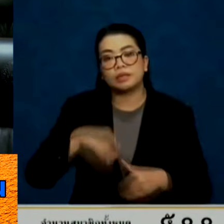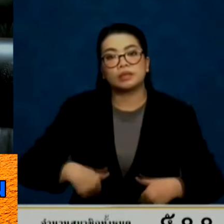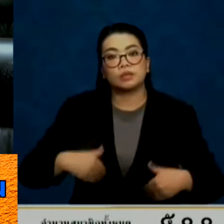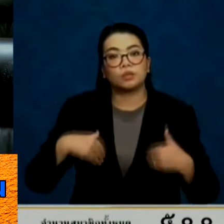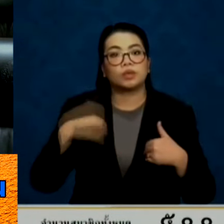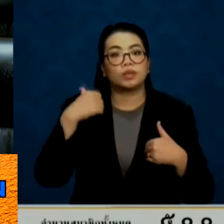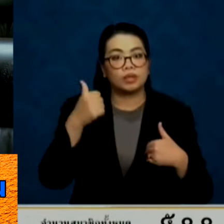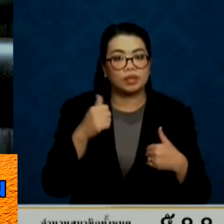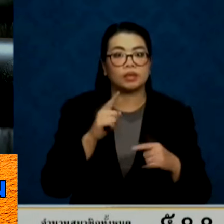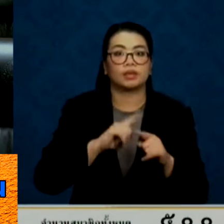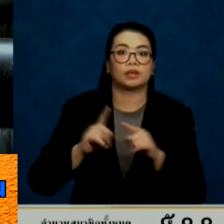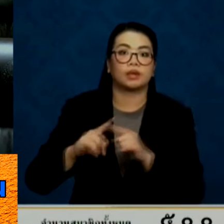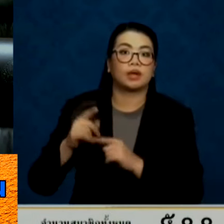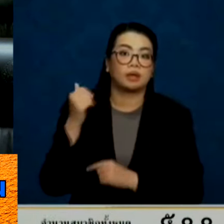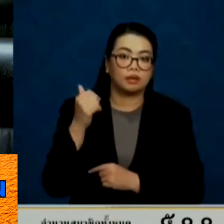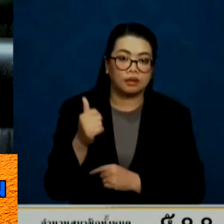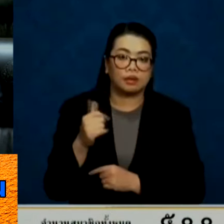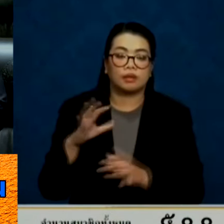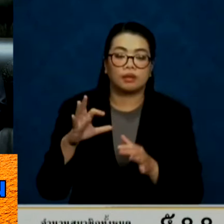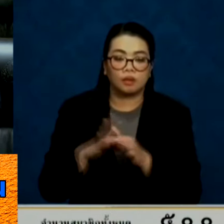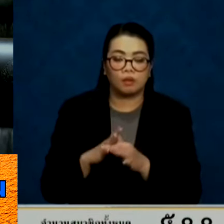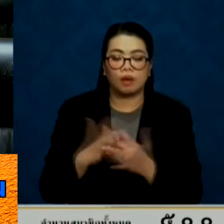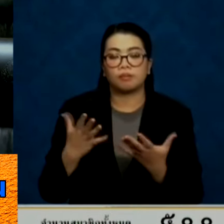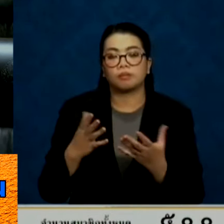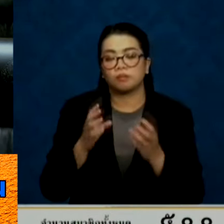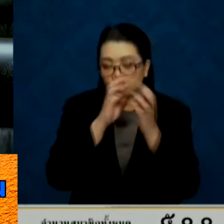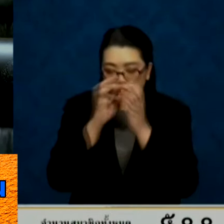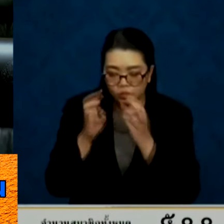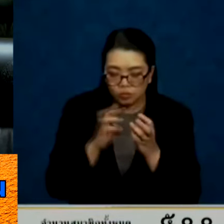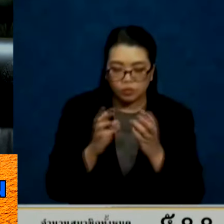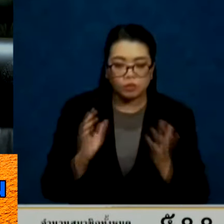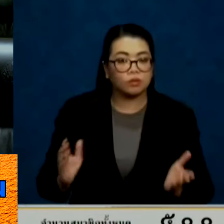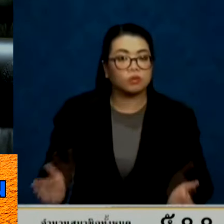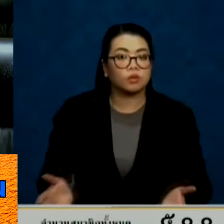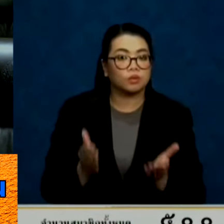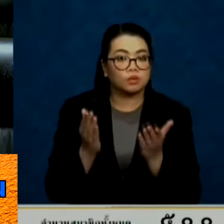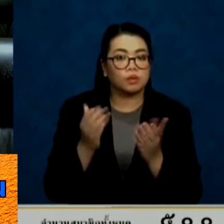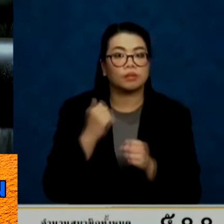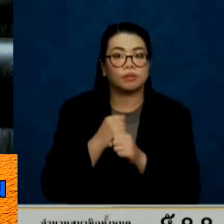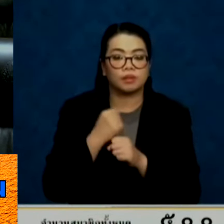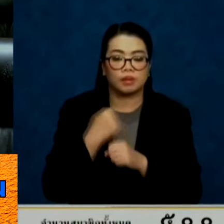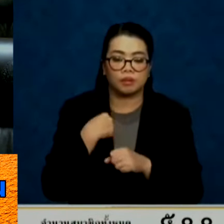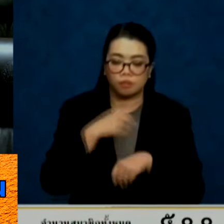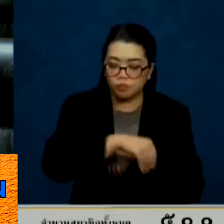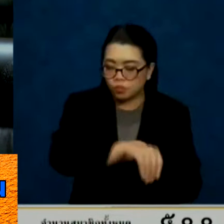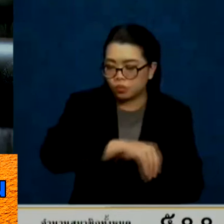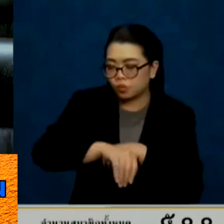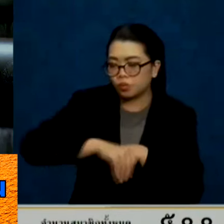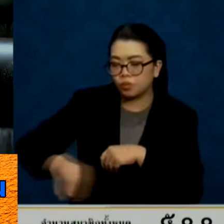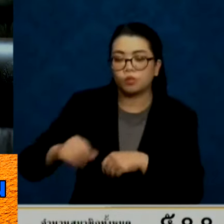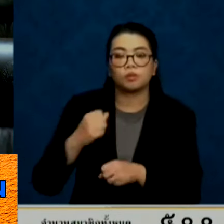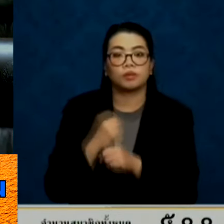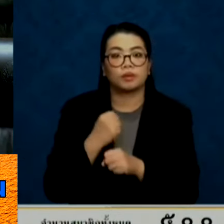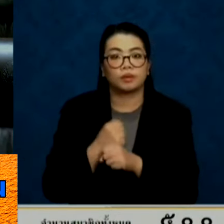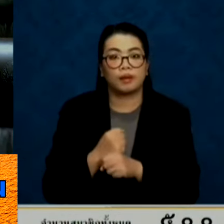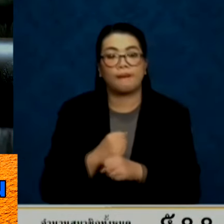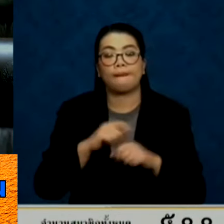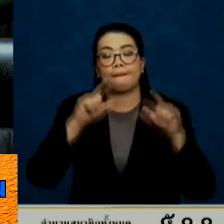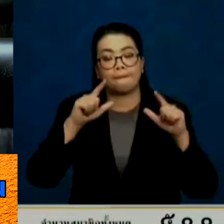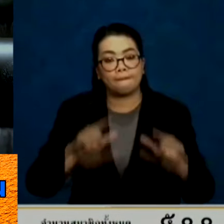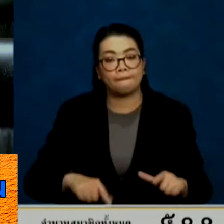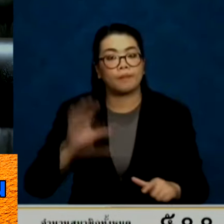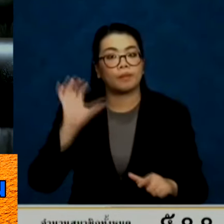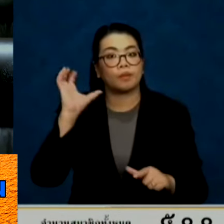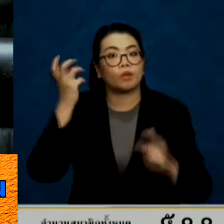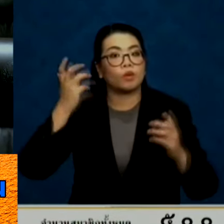จากโรพาวะ โมรพิธเรื่องก์ทาสุมต่างแล้วกพย confirmingให้มีการปูกพืชหอทำอะไรกแต่ที่จะให้ลดโลก